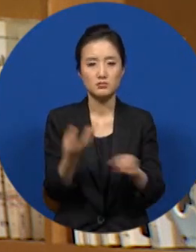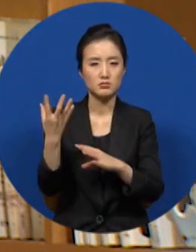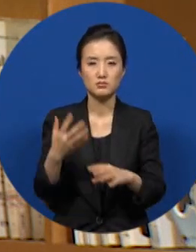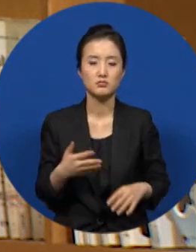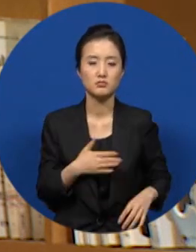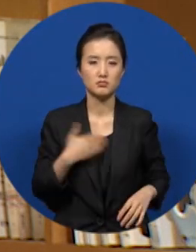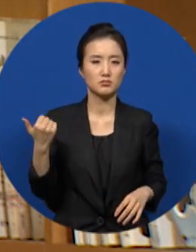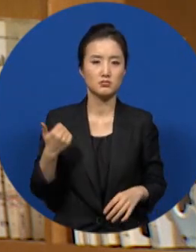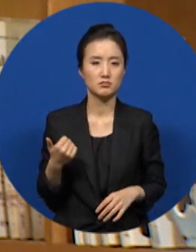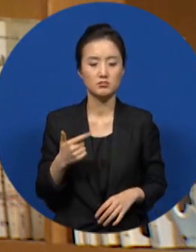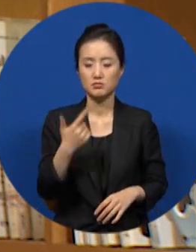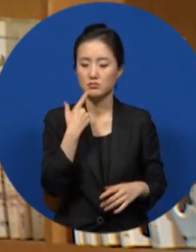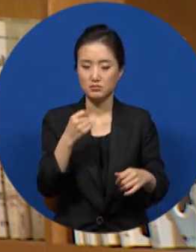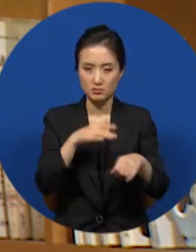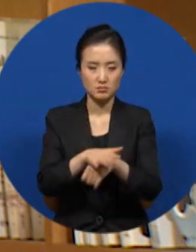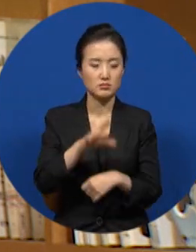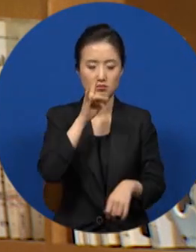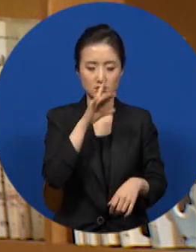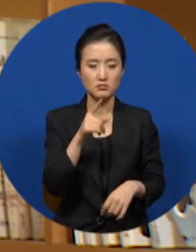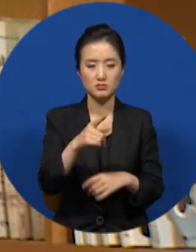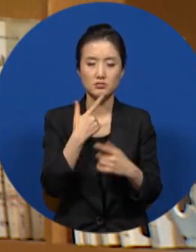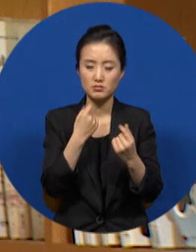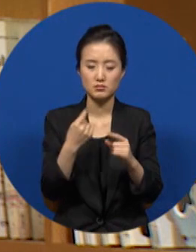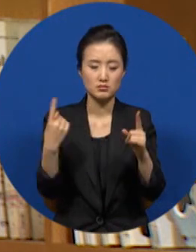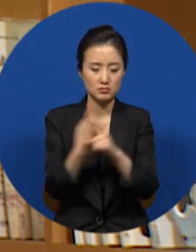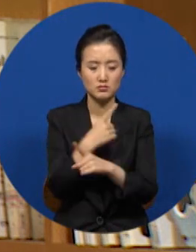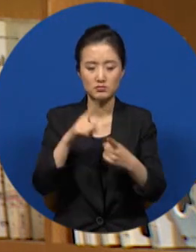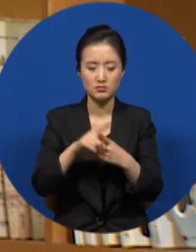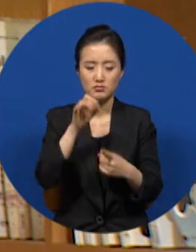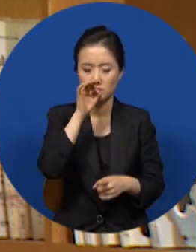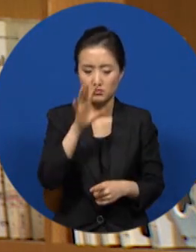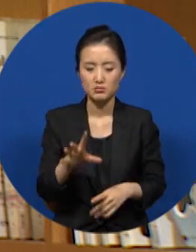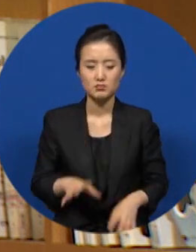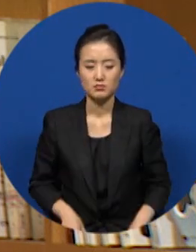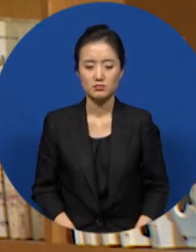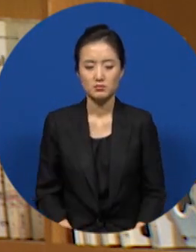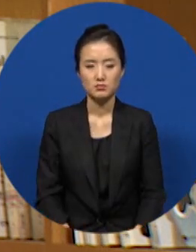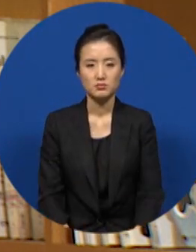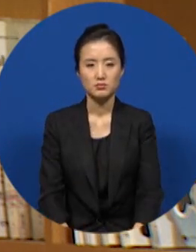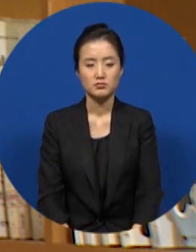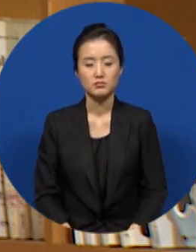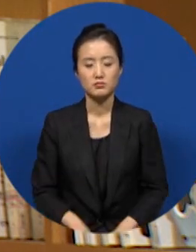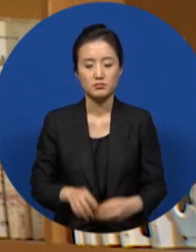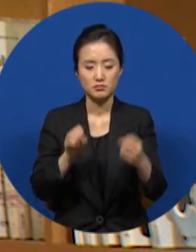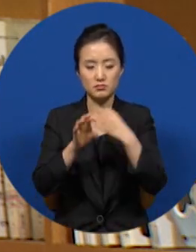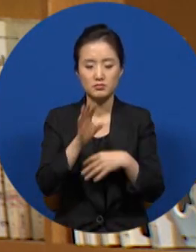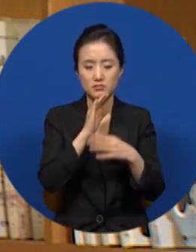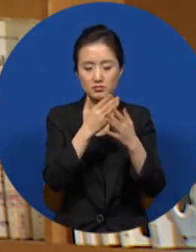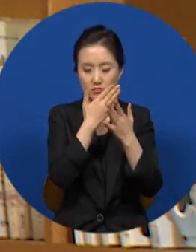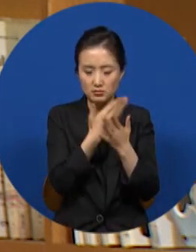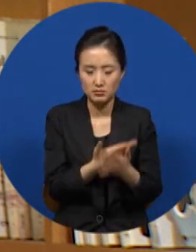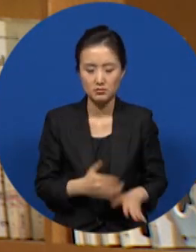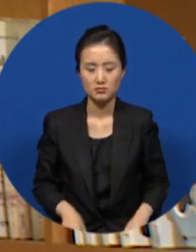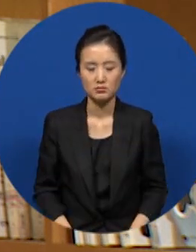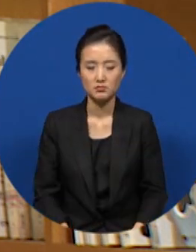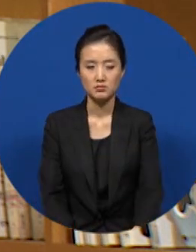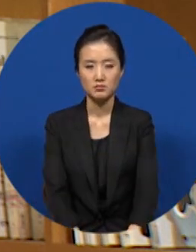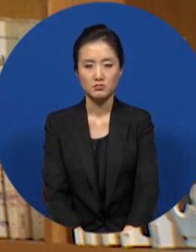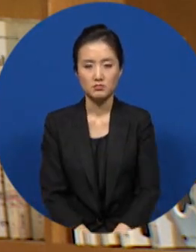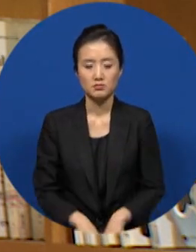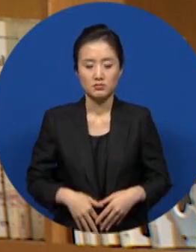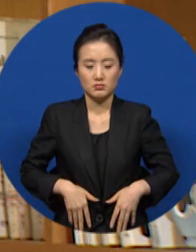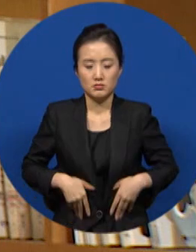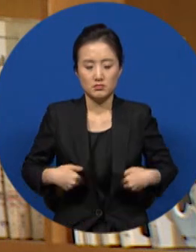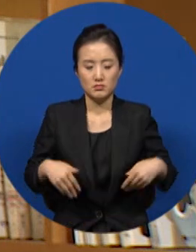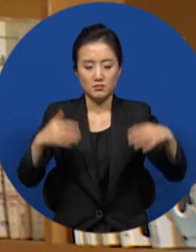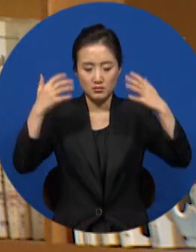이걸 가지고 바꿀 수가 없다 이거죠. 그런데 결정적으로 박자 개념, 음향이 되게 중요하됐습니다. 음향은 봄의 기운, 여름의